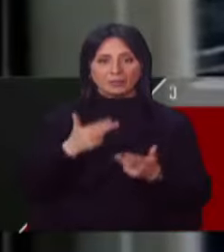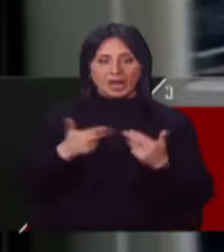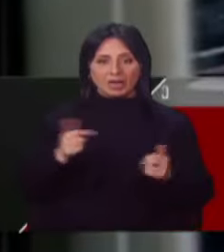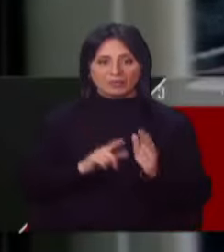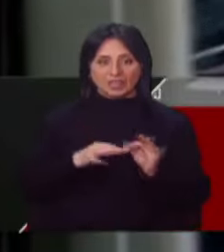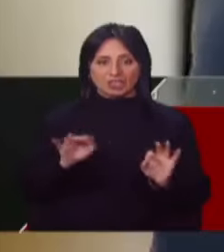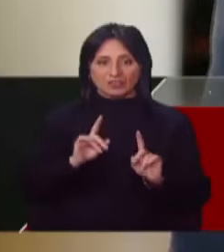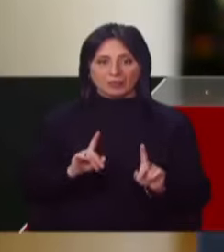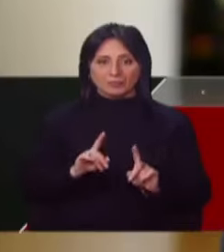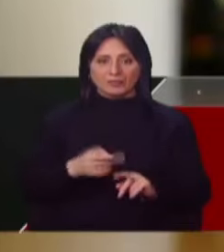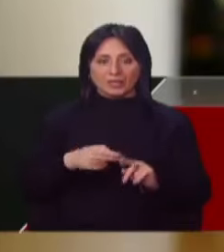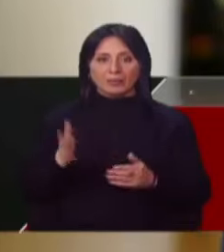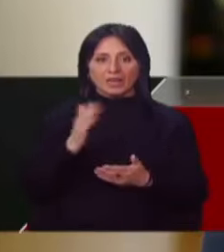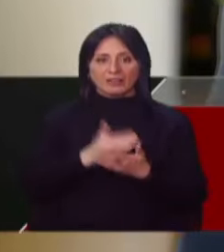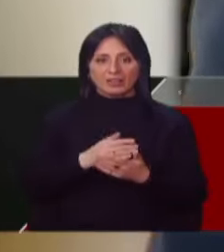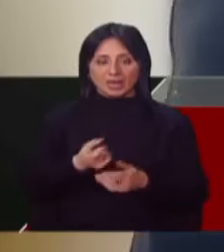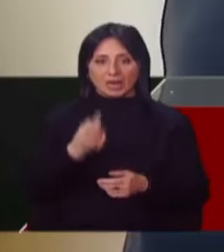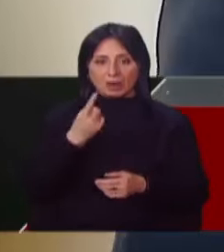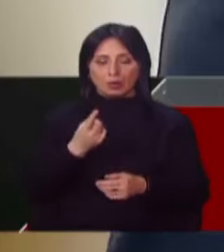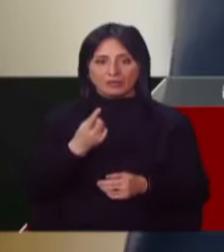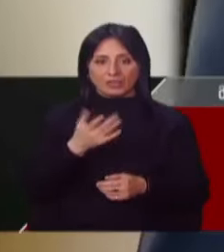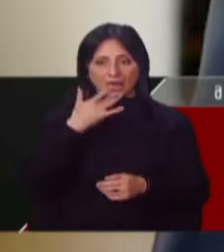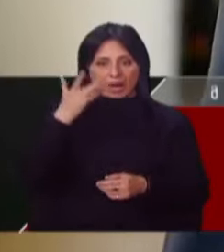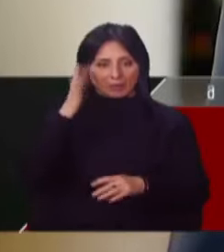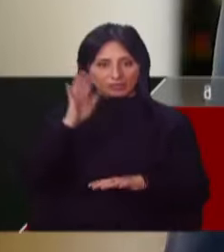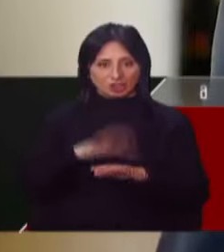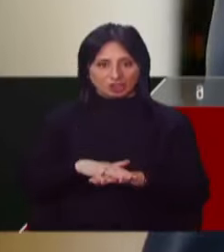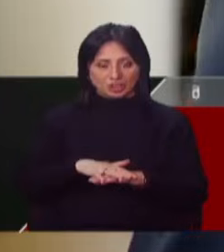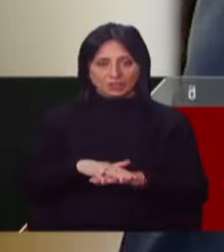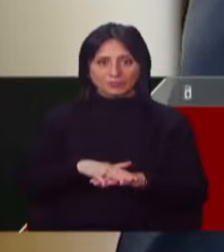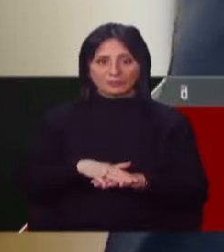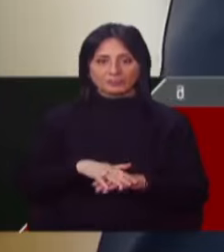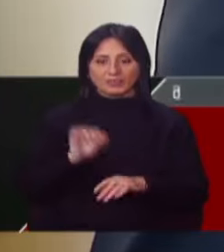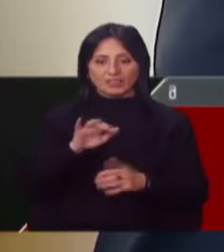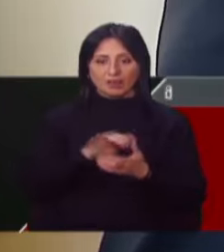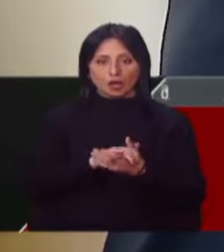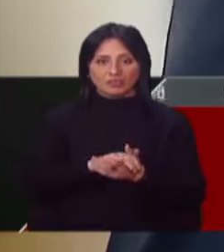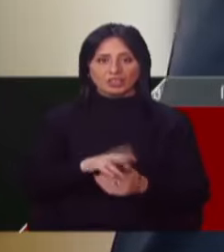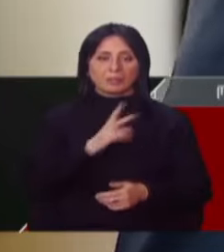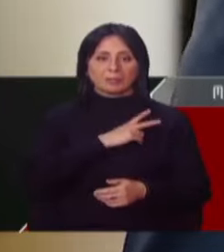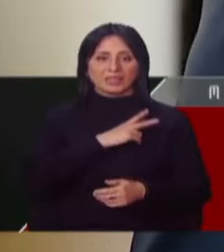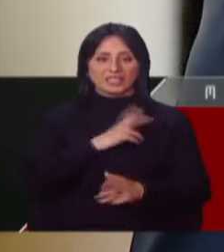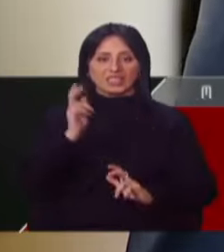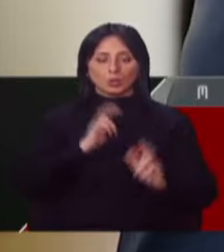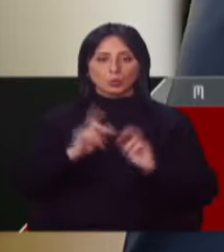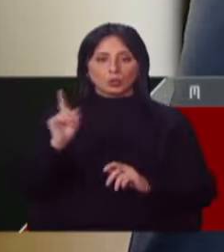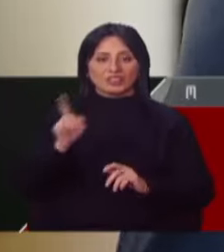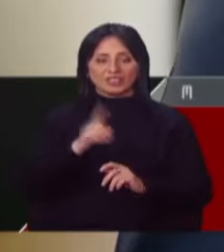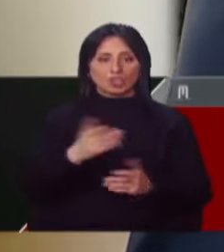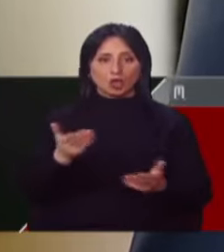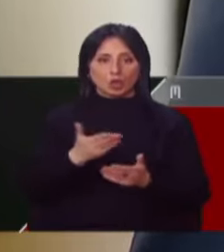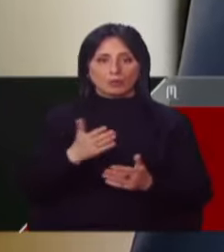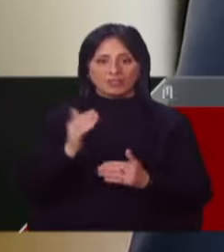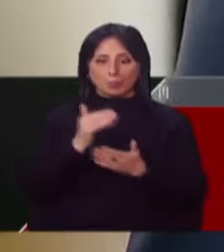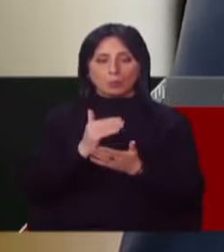აღიარება დაიშვება. Ამ ეტაპზე გამოიკვეთა ამერიკის შეერთებული შტატების, ევროკავშირის და დიდი ბრიტანეთის უნივერსიტეტები,